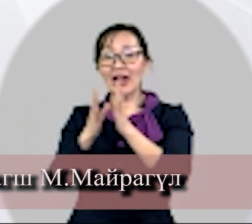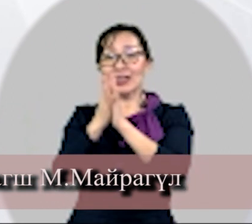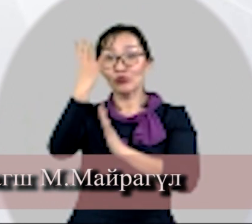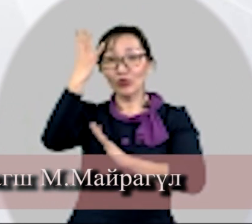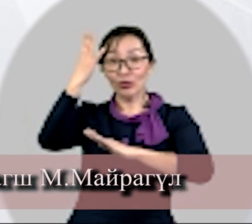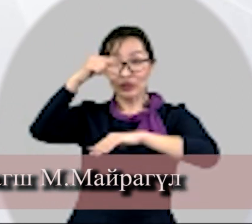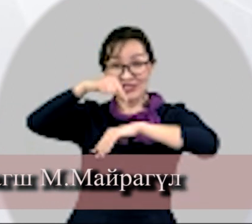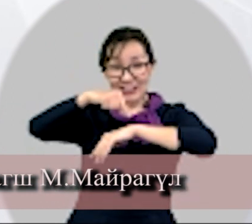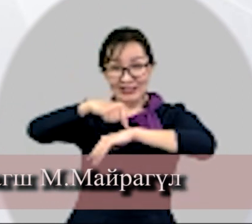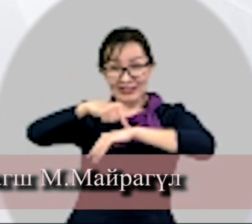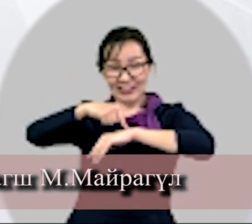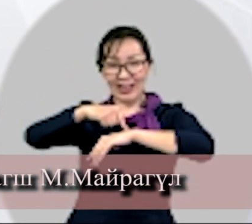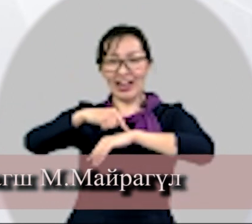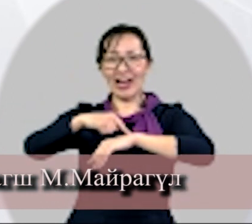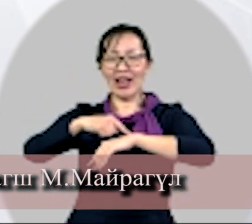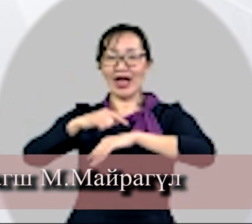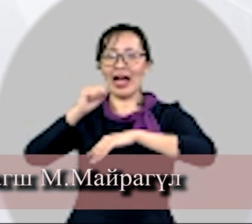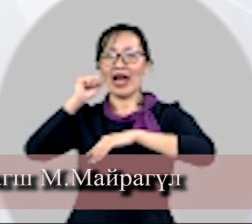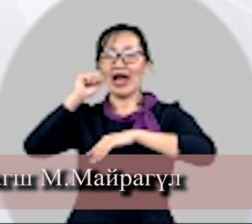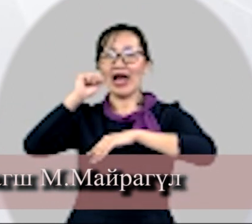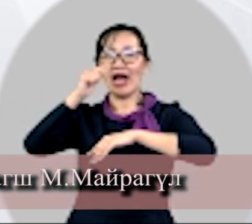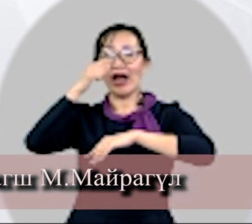Ауарайы әрине жылы бастады.